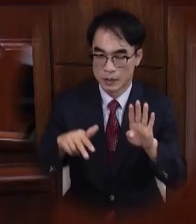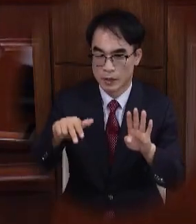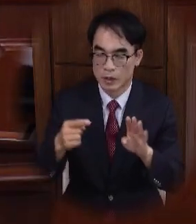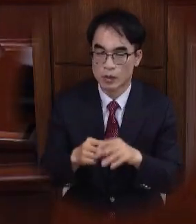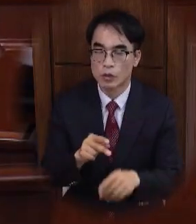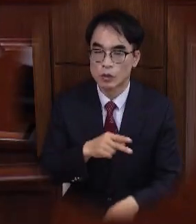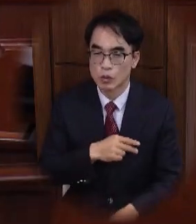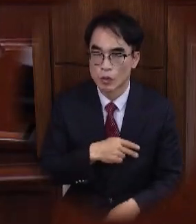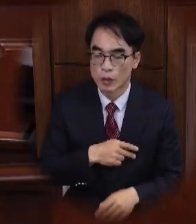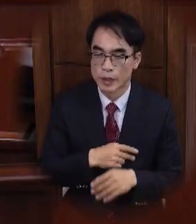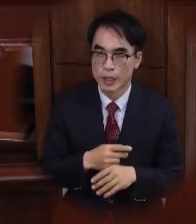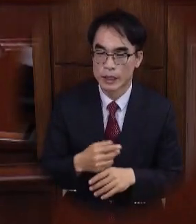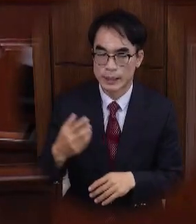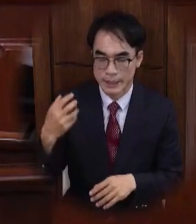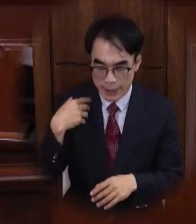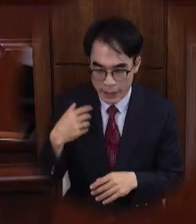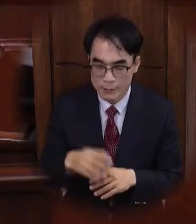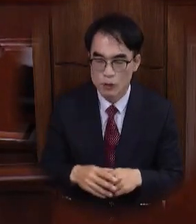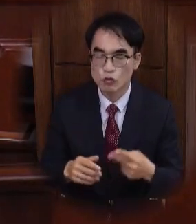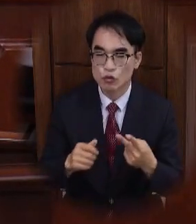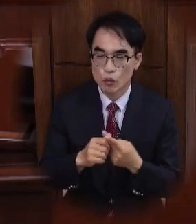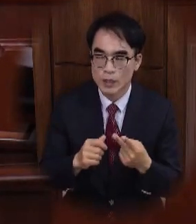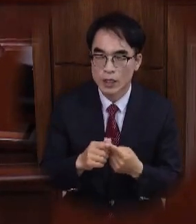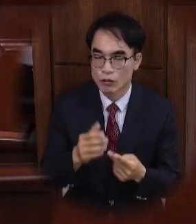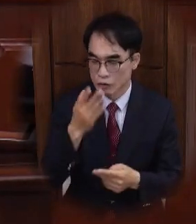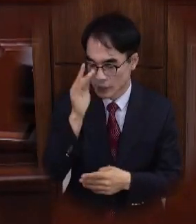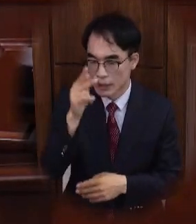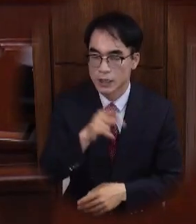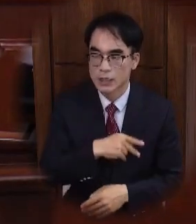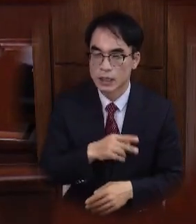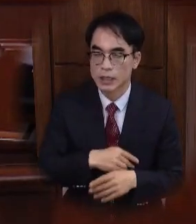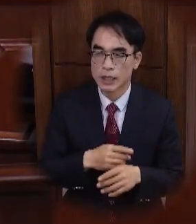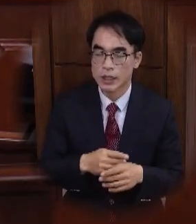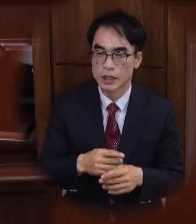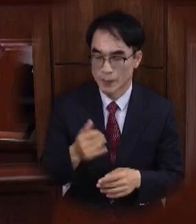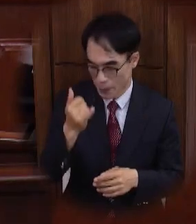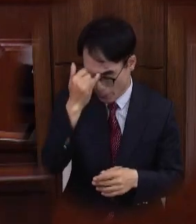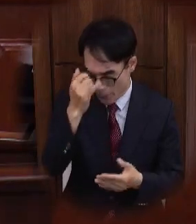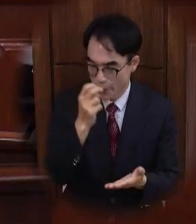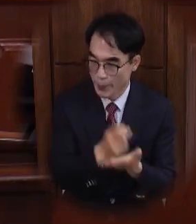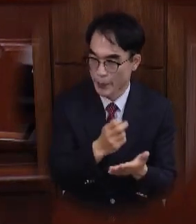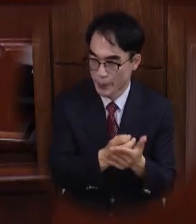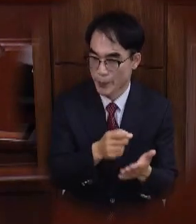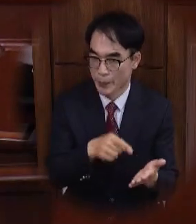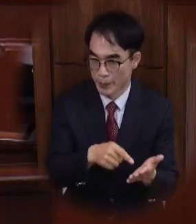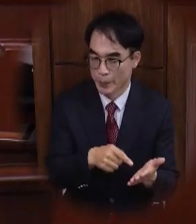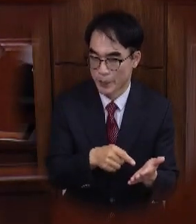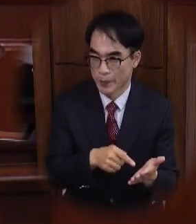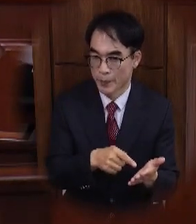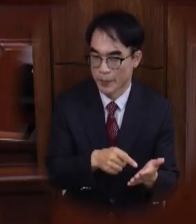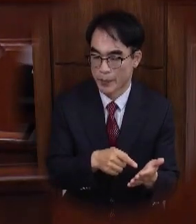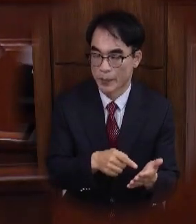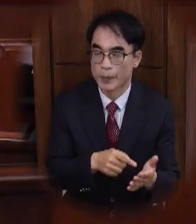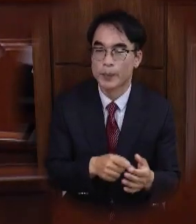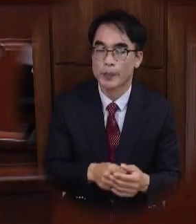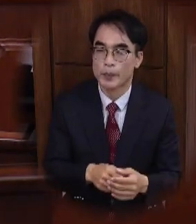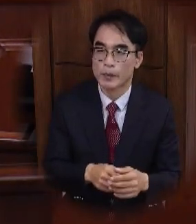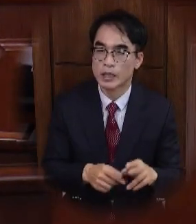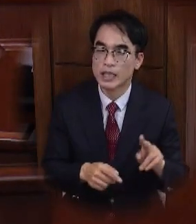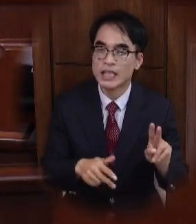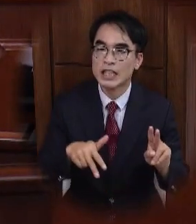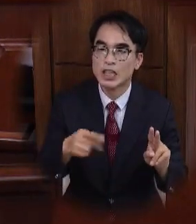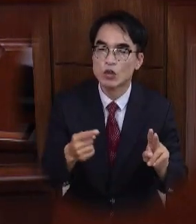우원의 의무 제 2항 순천시의 우원 윤리 강등 등 윤리 실청 규범 등에 관한 조례 제